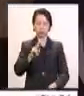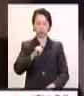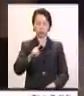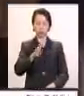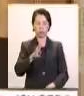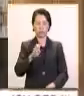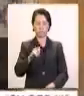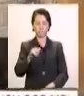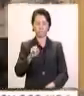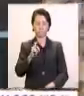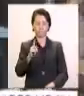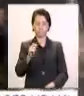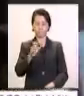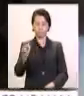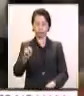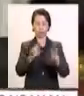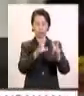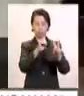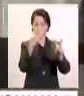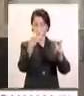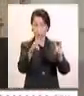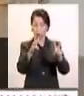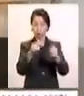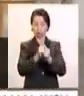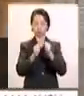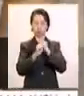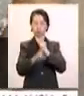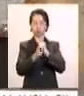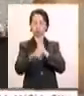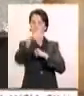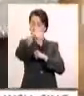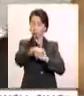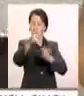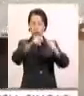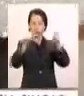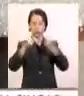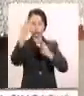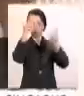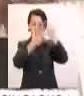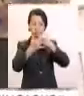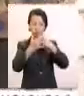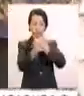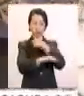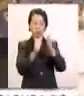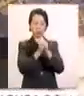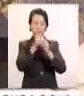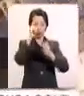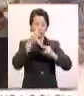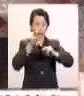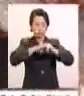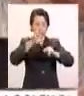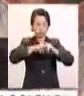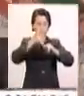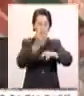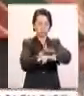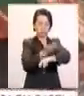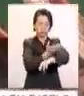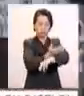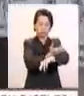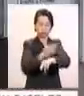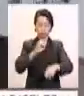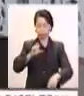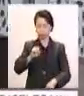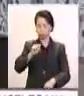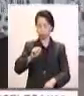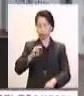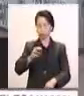sejak 2016, promosi Samarkand sebagai destinasi pelancongan pavilion negara itu dipertingkat. Antaranya Samarkand